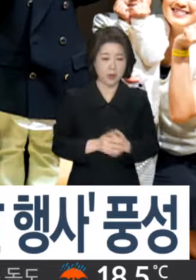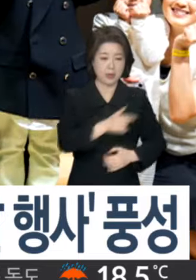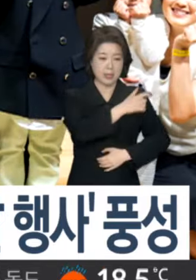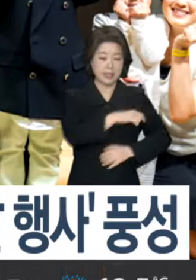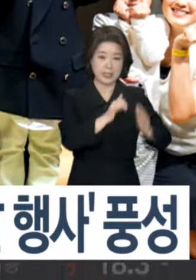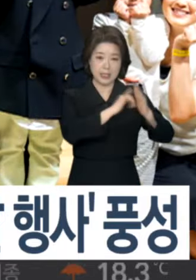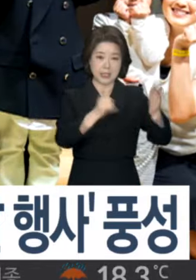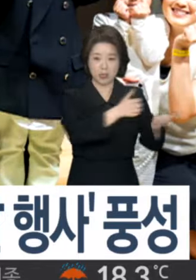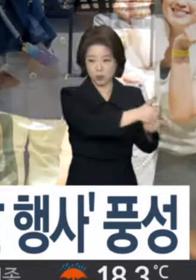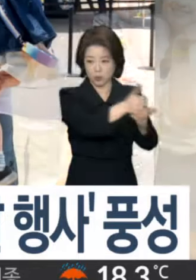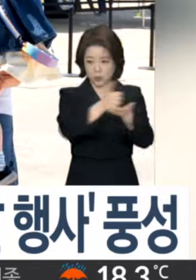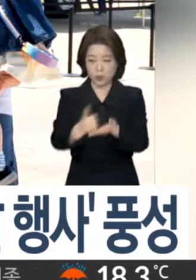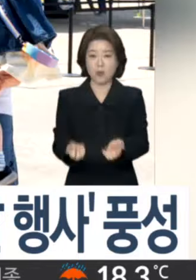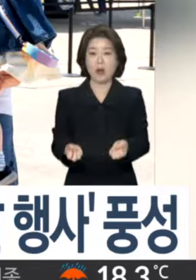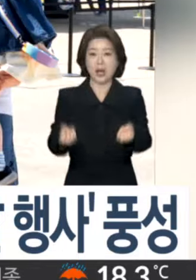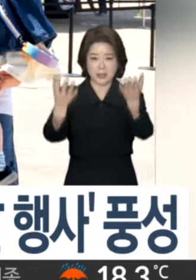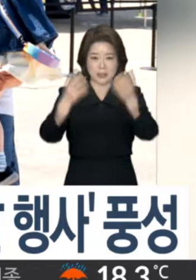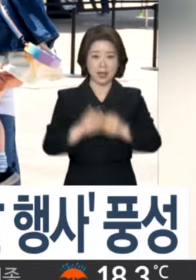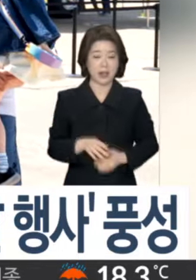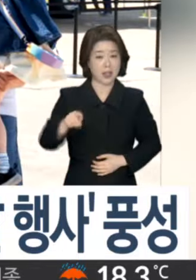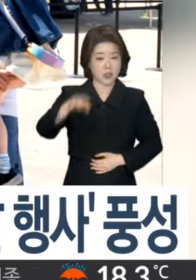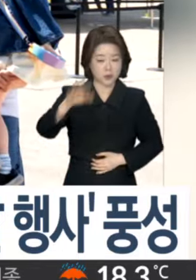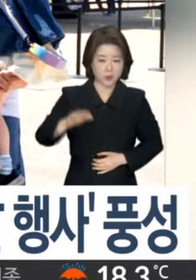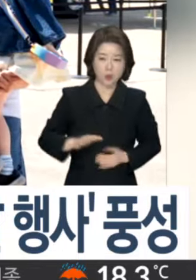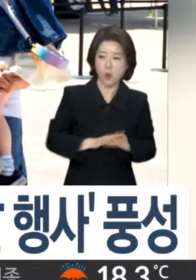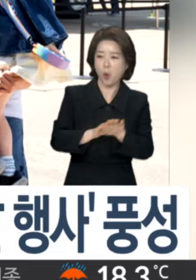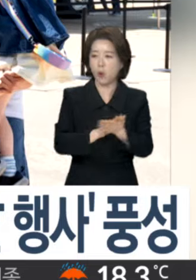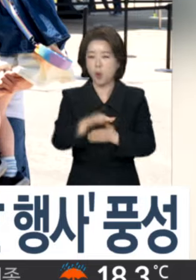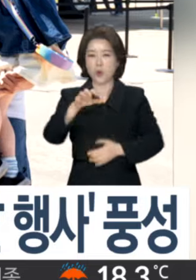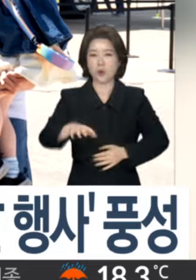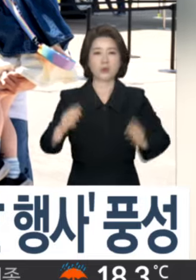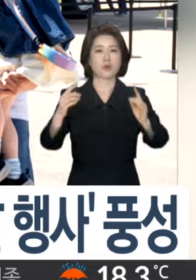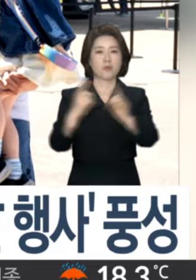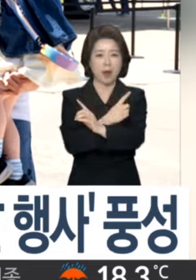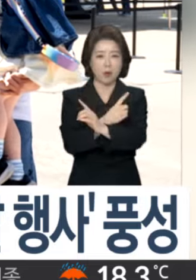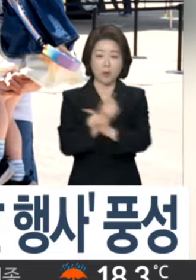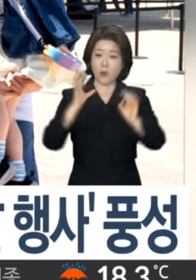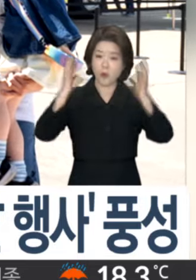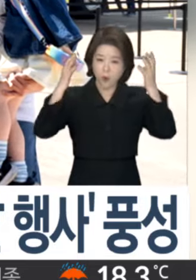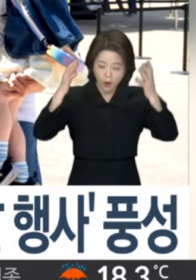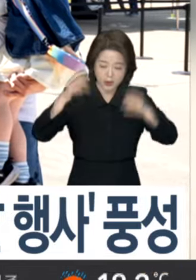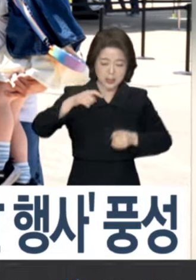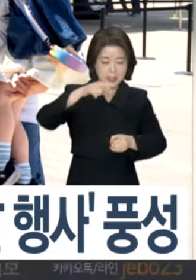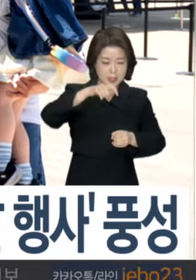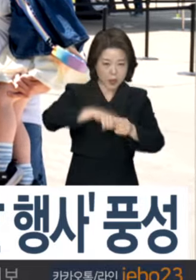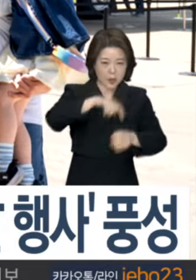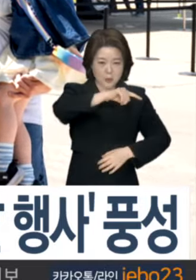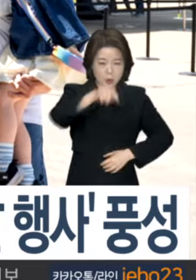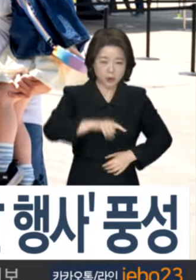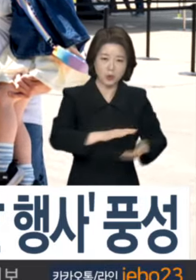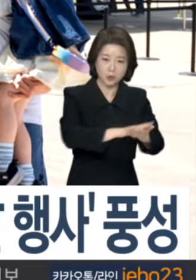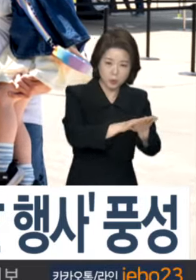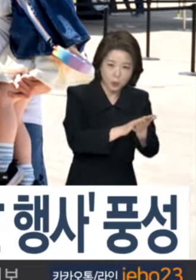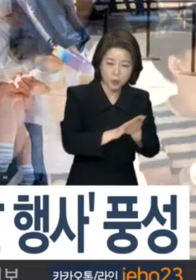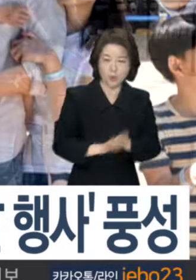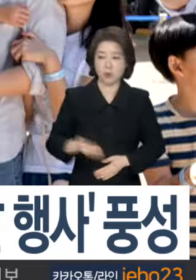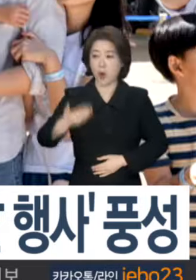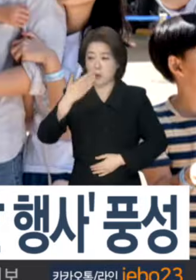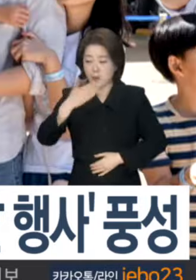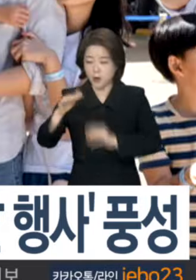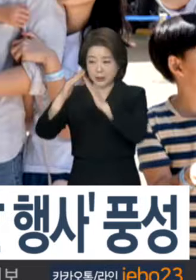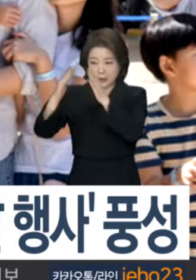하고 있습니다 경남고를 테마파크로 꾸미고 어린이용 놀이 기구와 드론 게임 포토부스 푸드트럭 등을